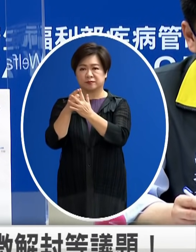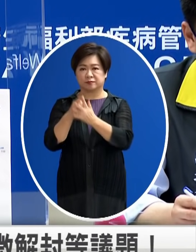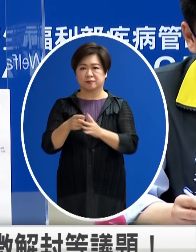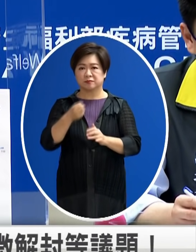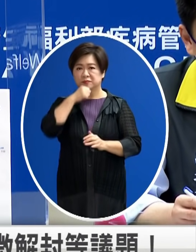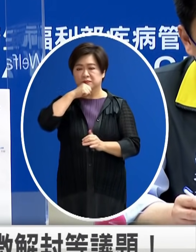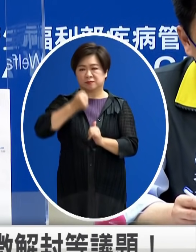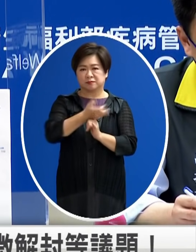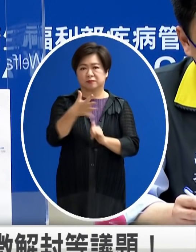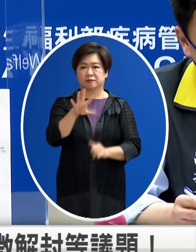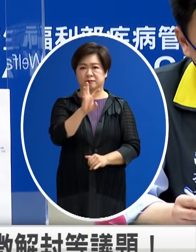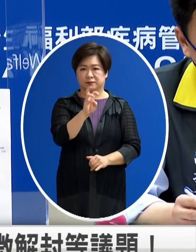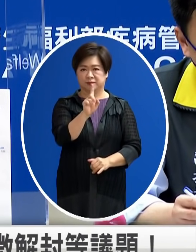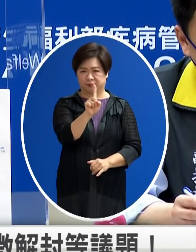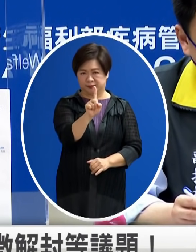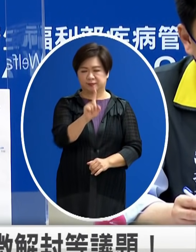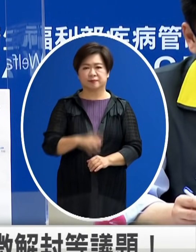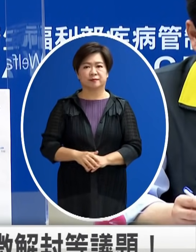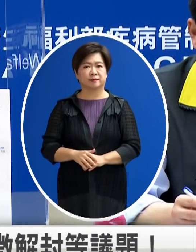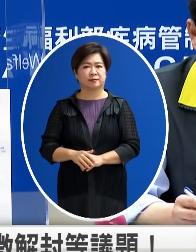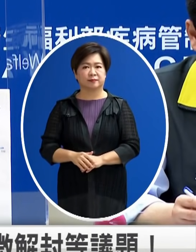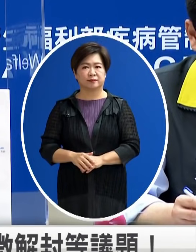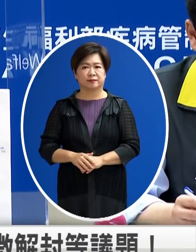病例有31例。好，